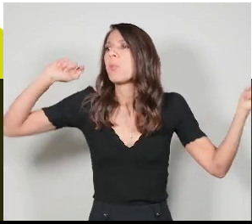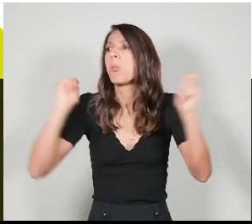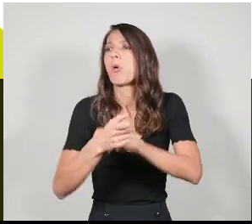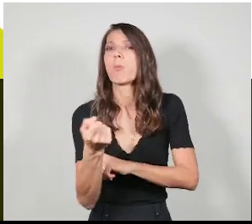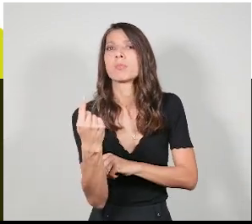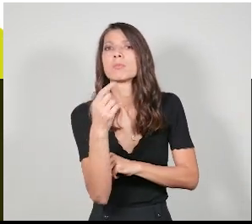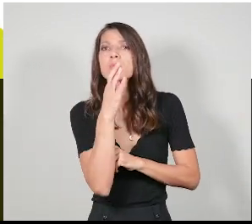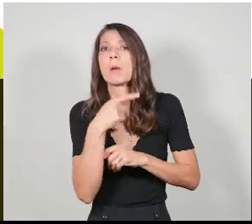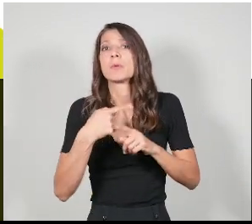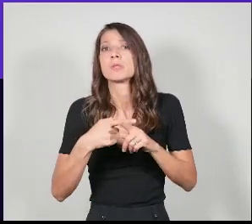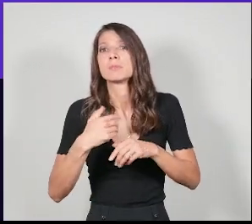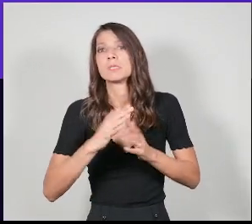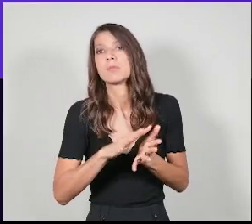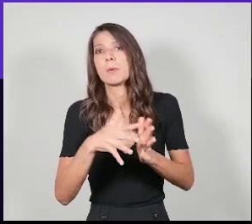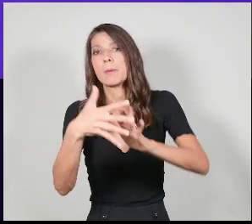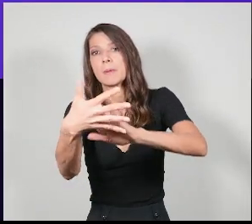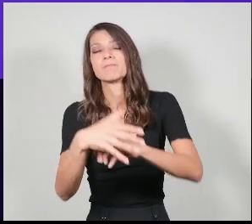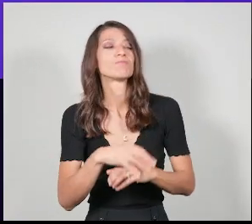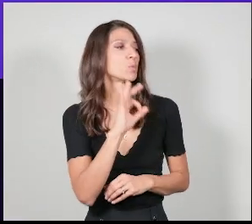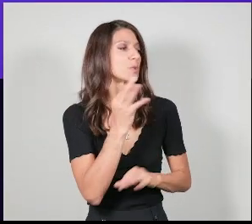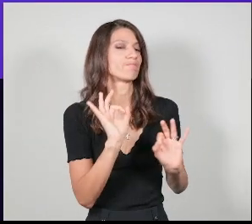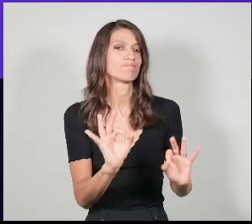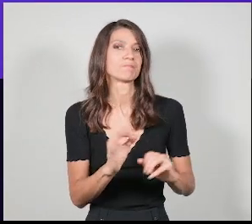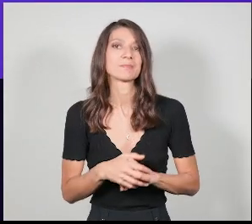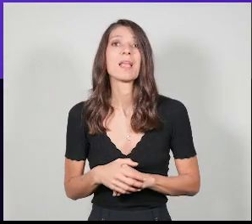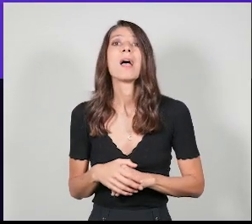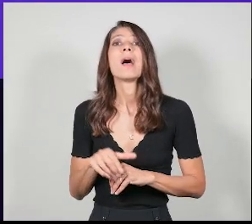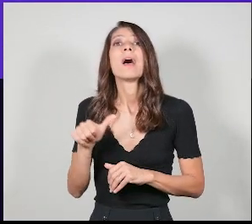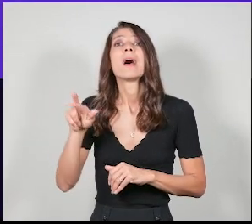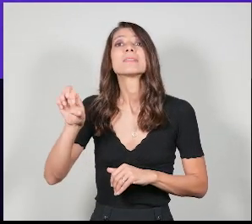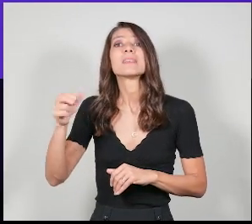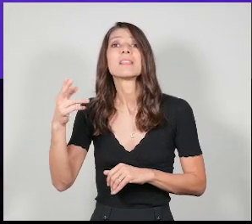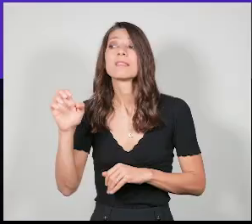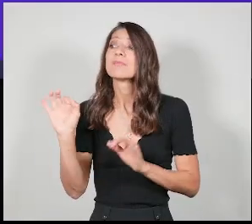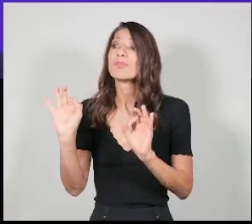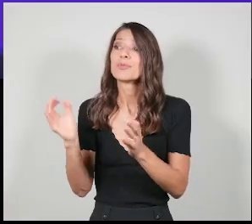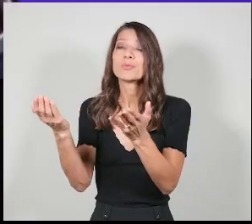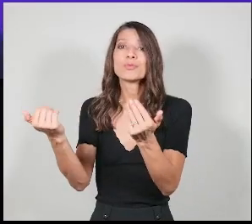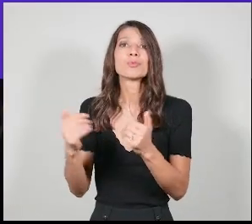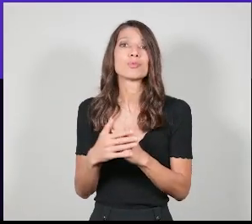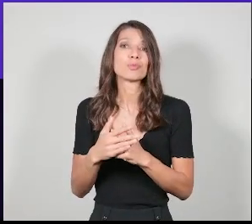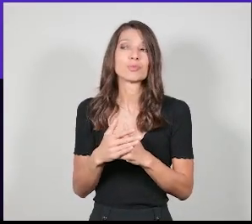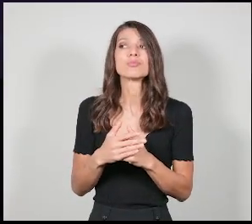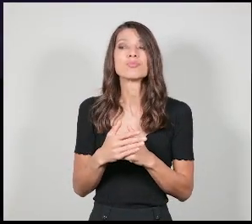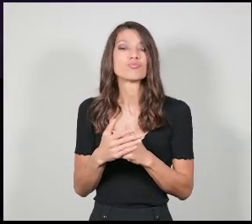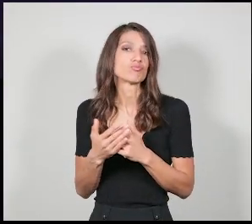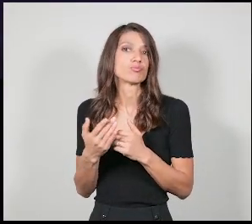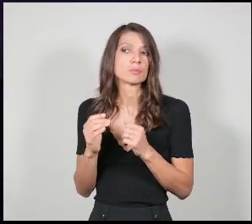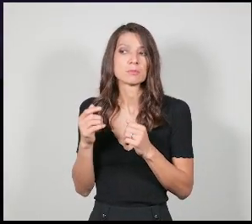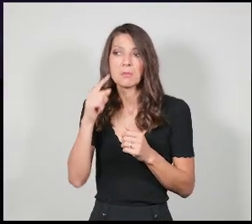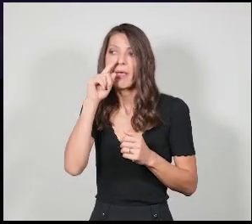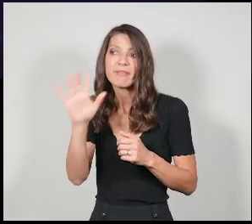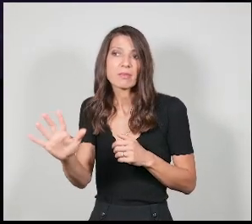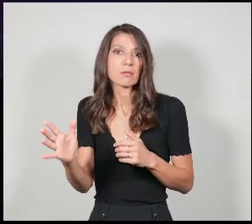temps. Marcel, un petit mot avec vous. On voit bien que l'idée, c'est de bouger un peu les frontières. Et ça, c'est un plaidoyer